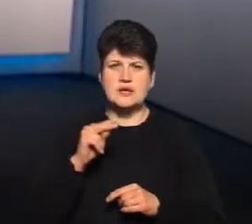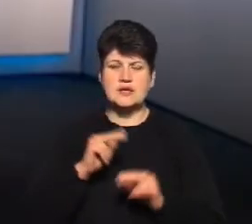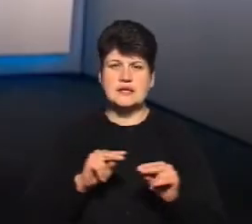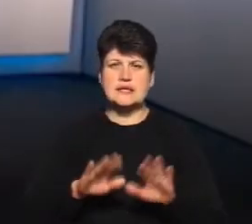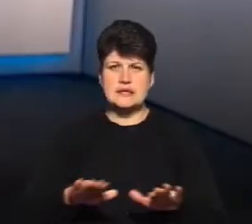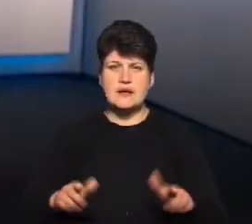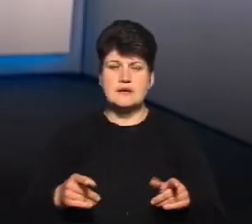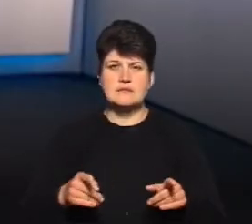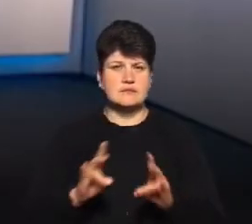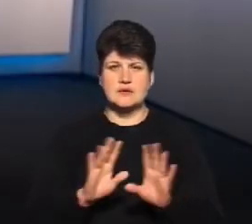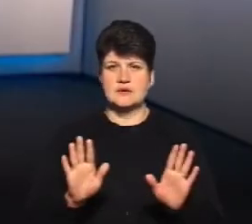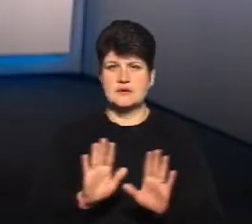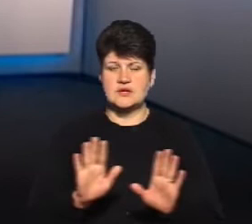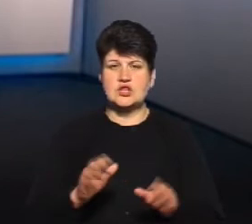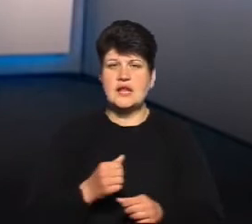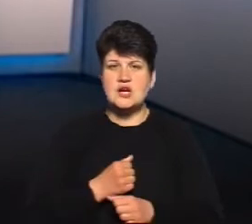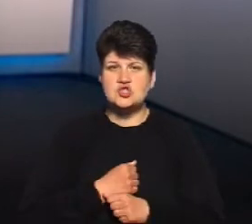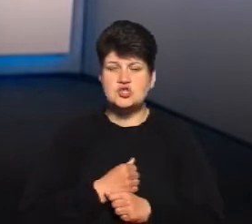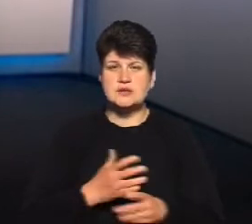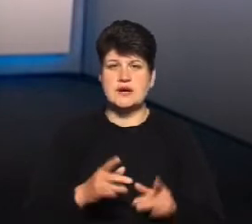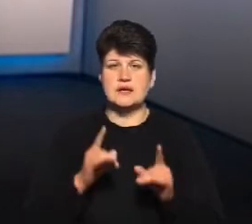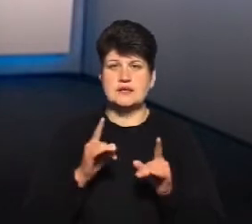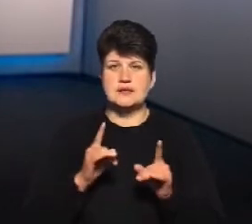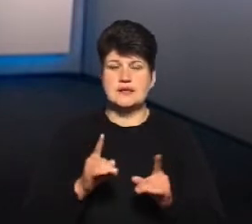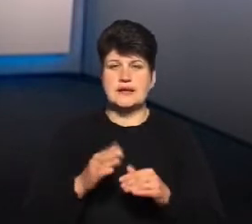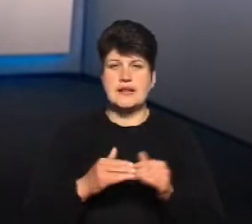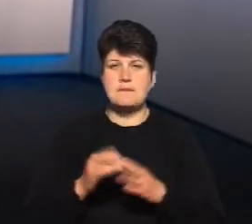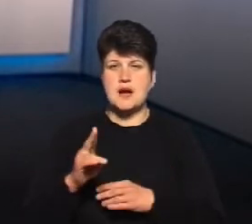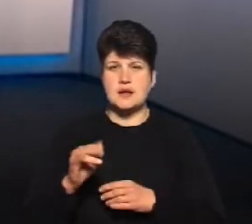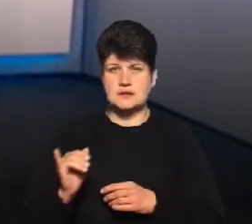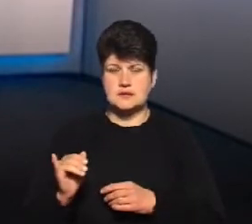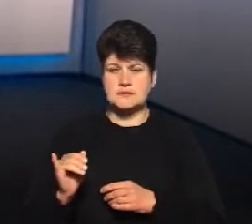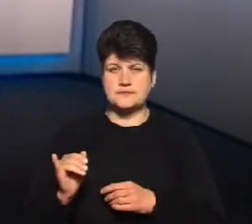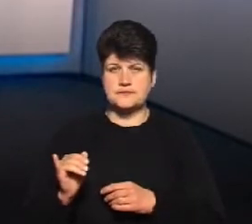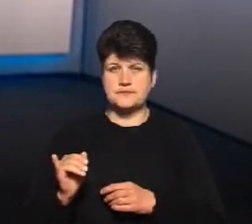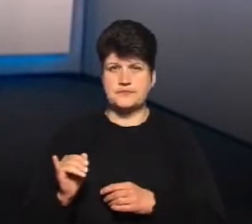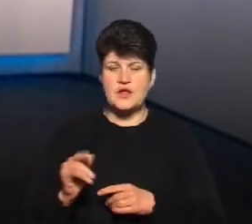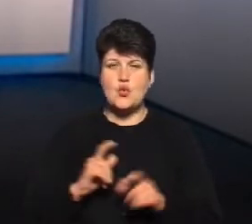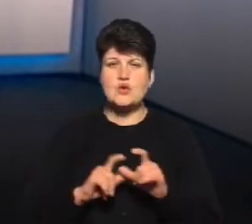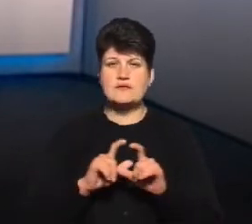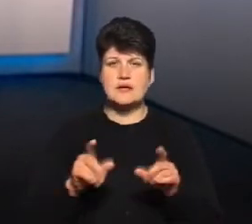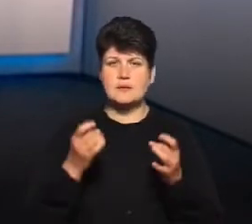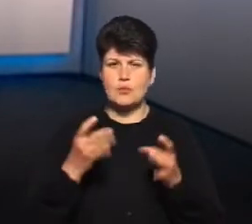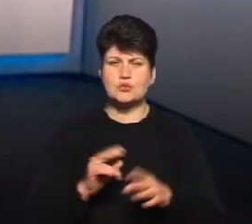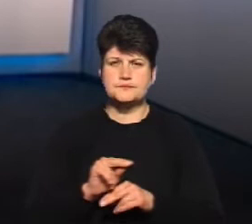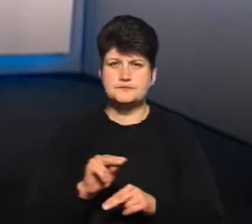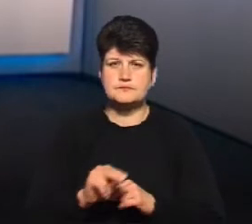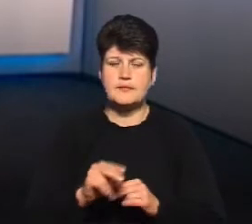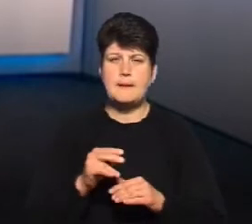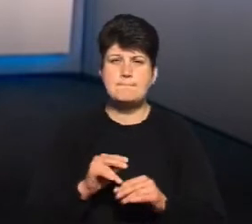Ні. Не вчили, на жаль, тільки на практиці. В університетах просто викладають педагогіку, так? От є такий